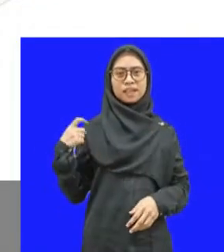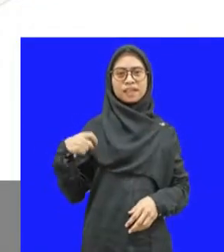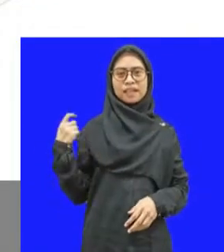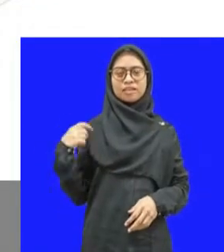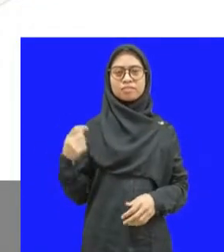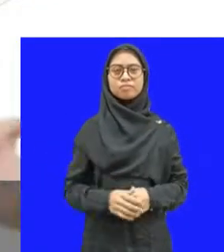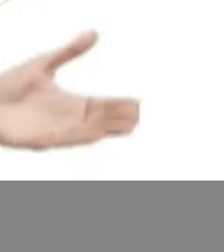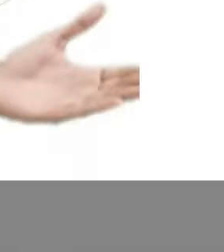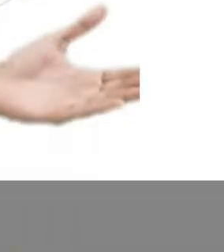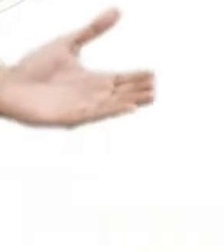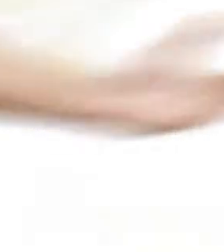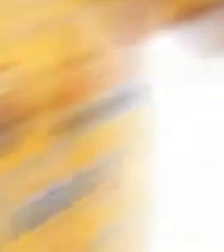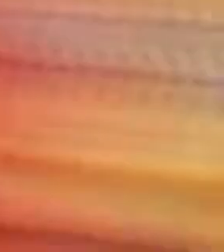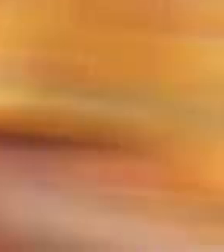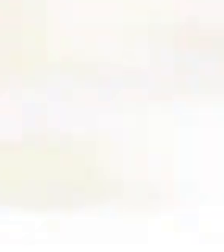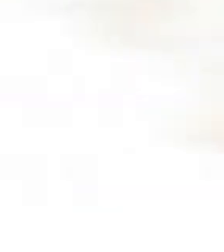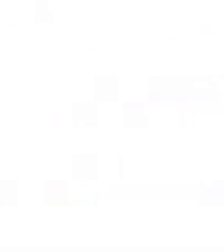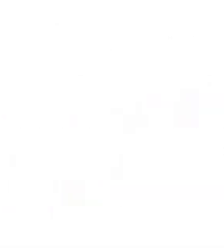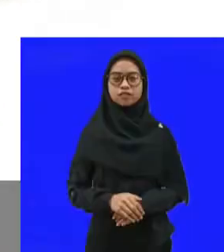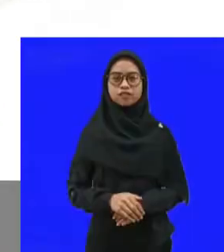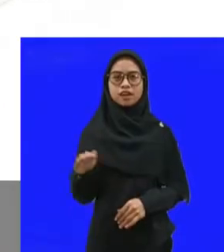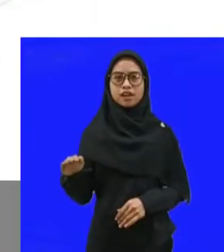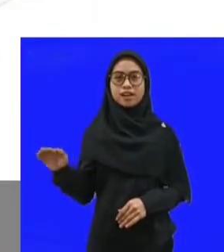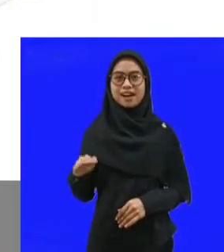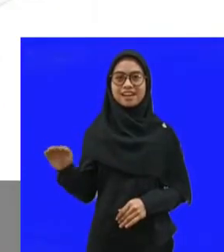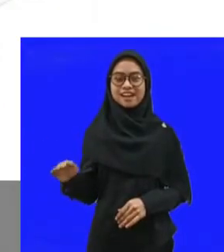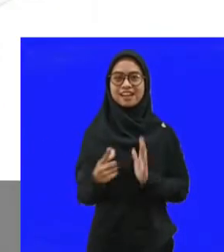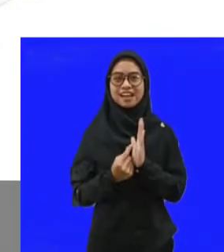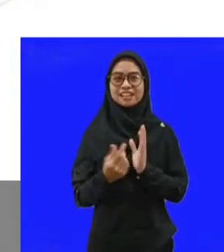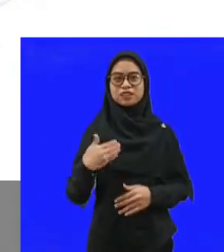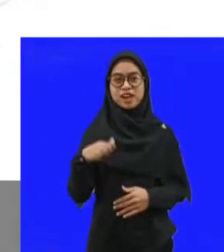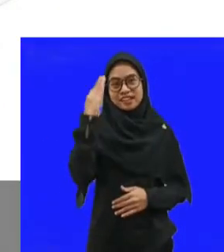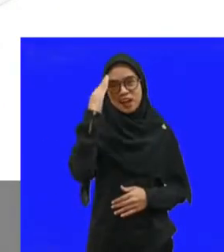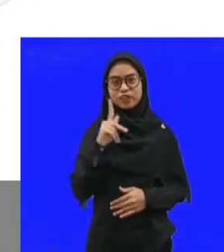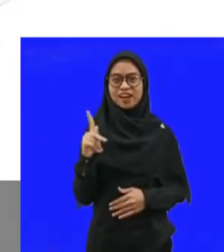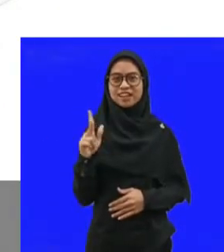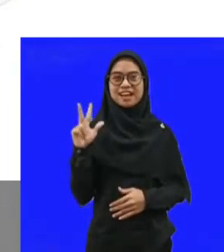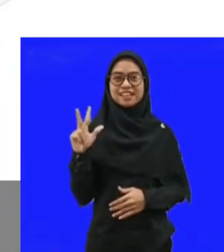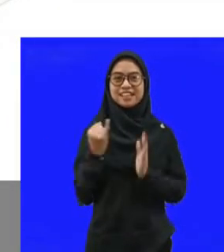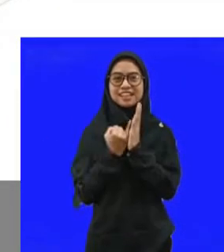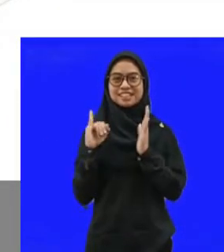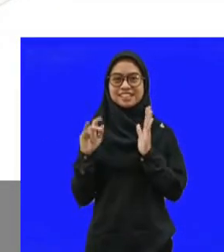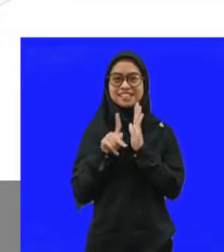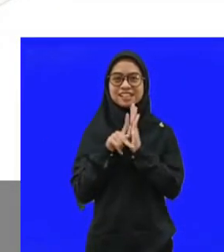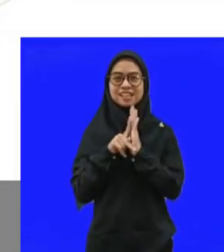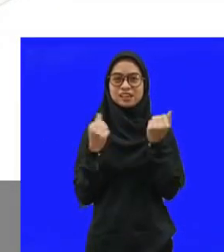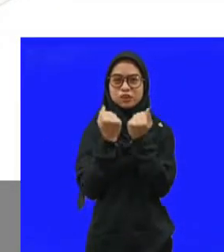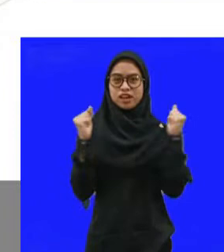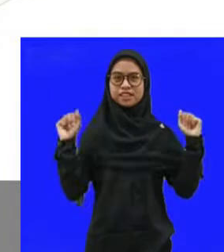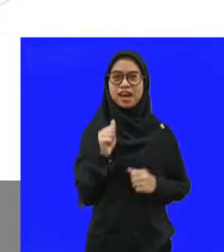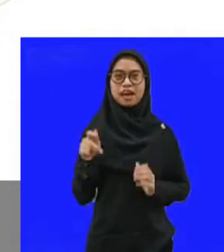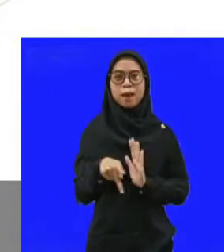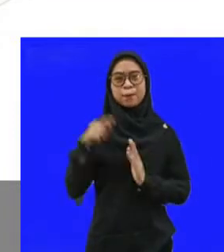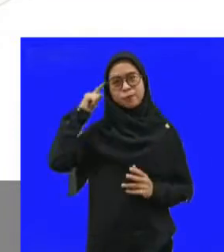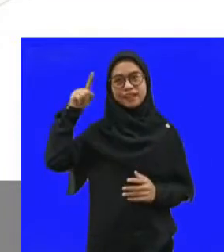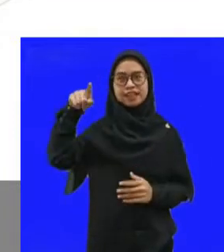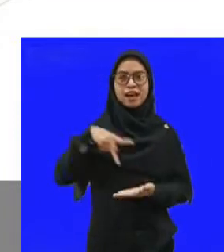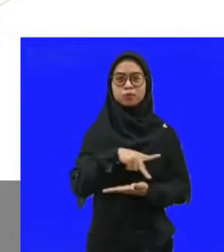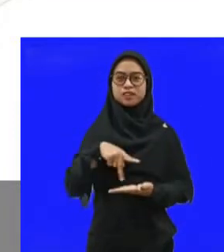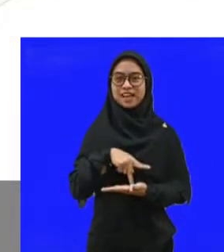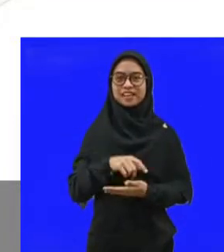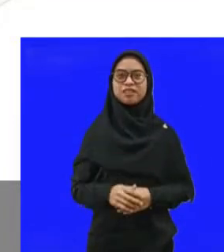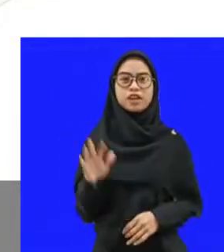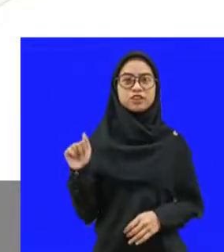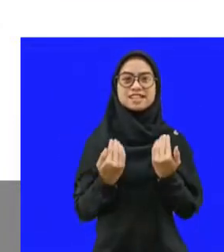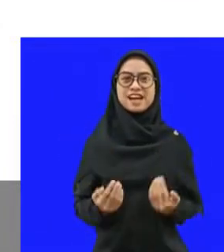dan para menteri. Nah, anak-anak, tadi sudah tahu kan tiga jenis kekuasaan pemerintah